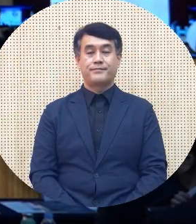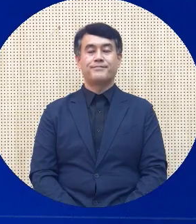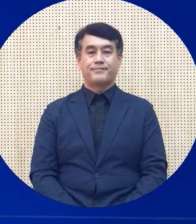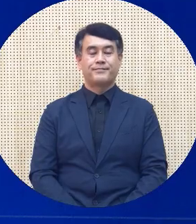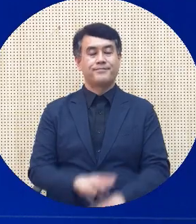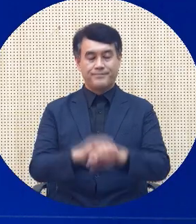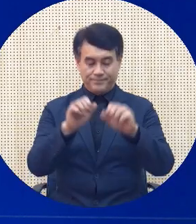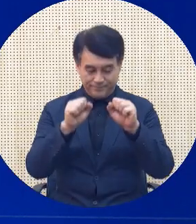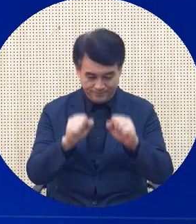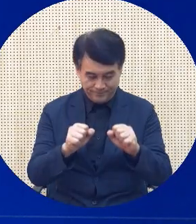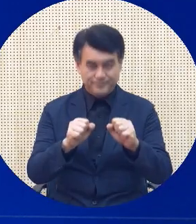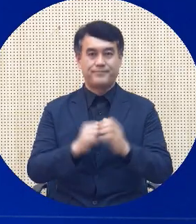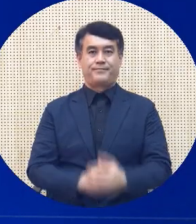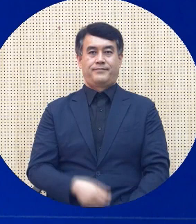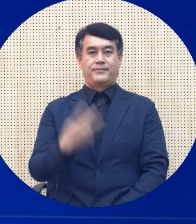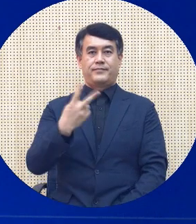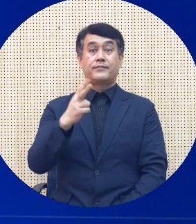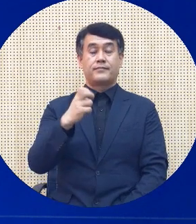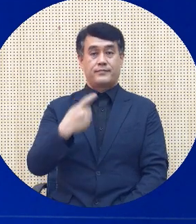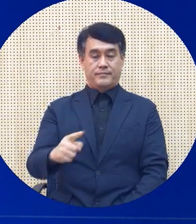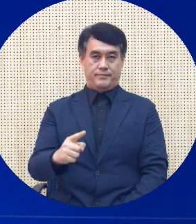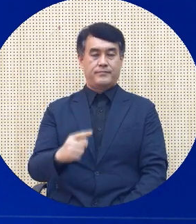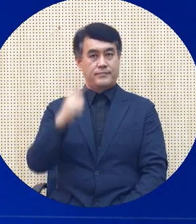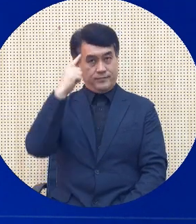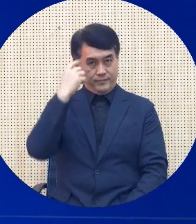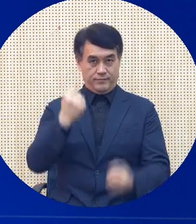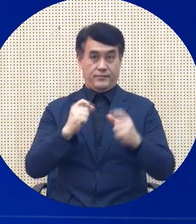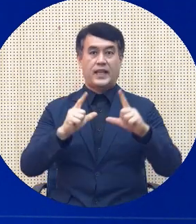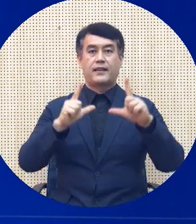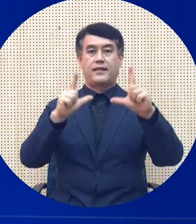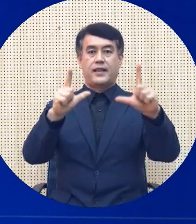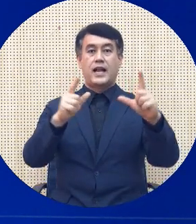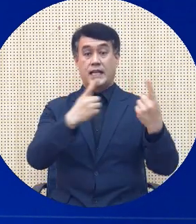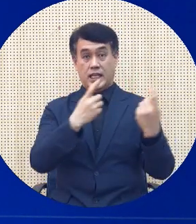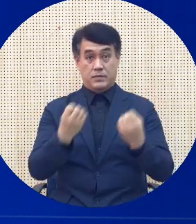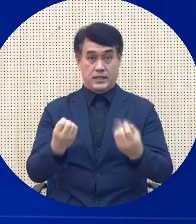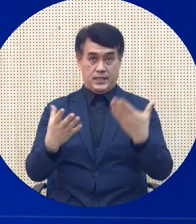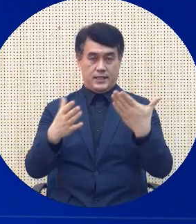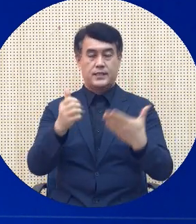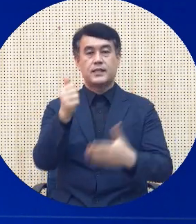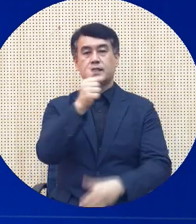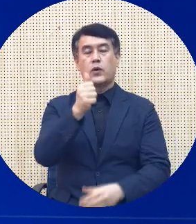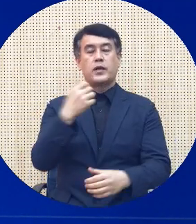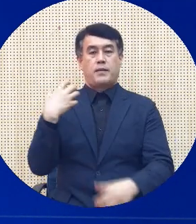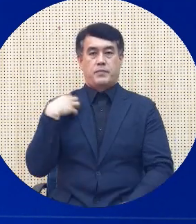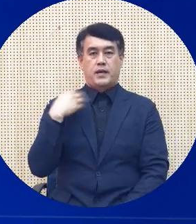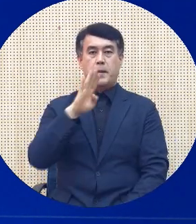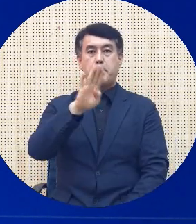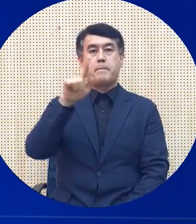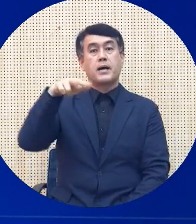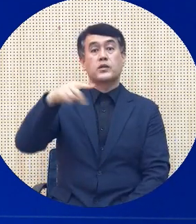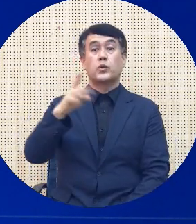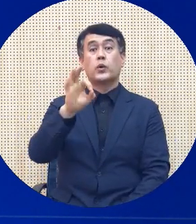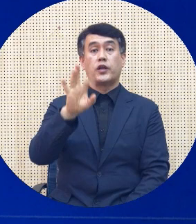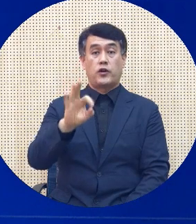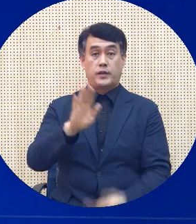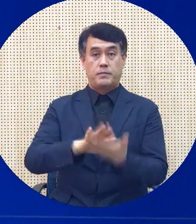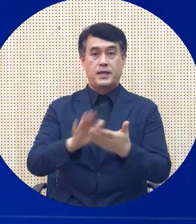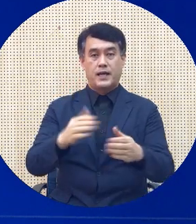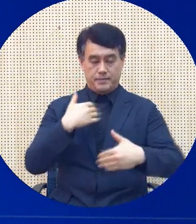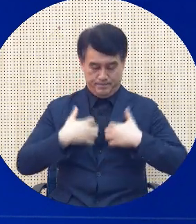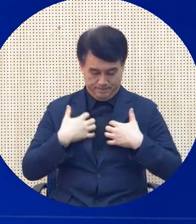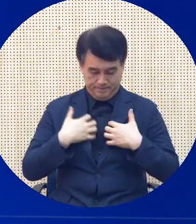네, 안녕하십니까. 2021년 정신건강의 날 기념식에 함께하게 된 아나운서 박수영입니다. 반갑습니다.